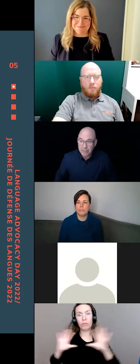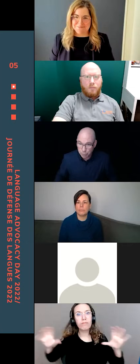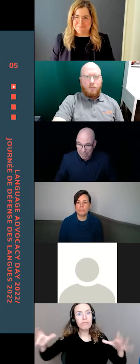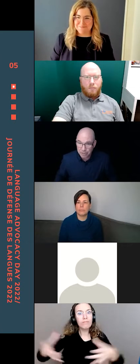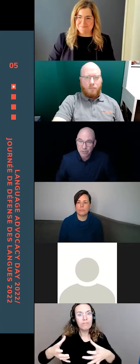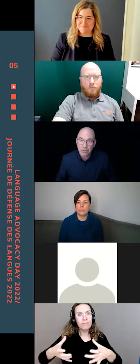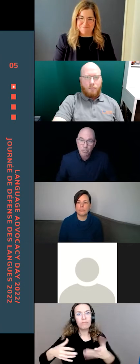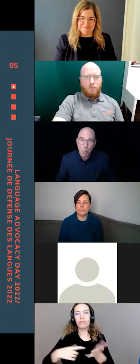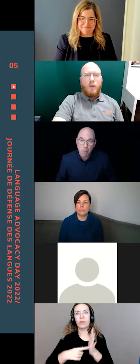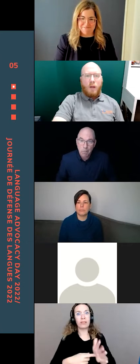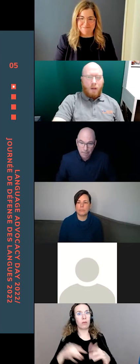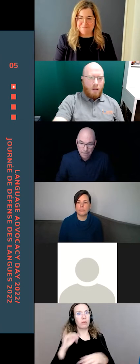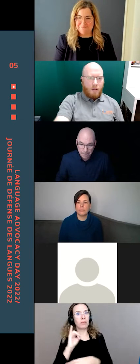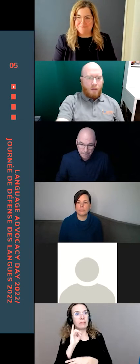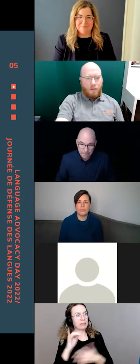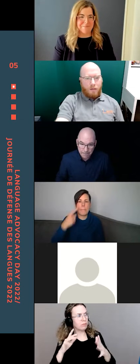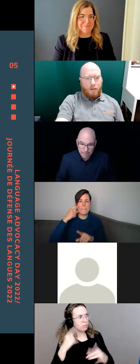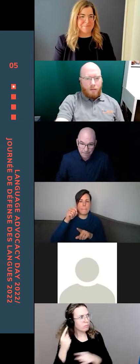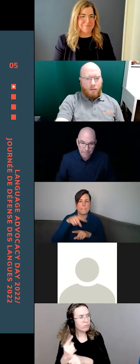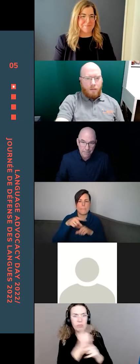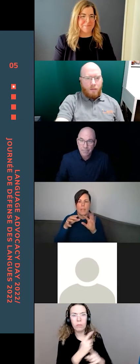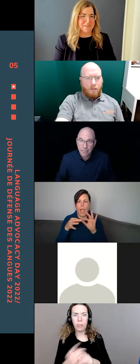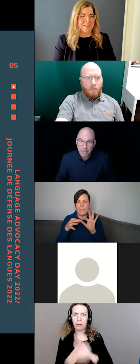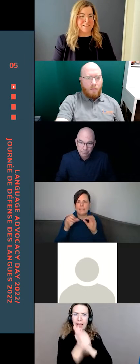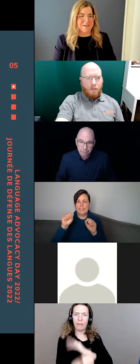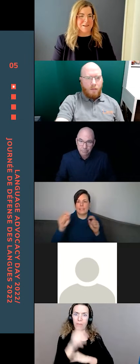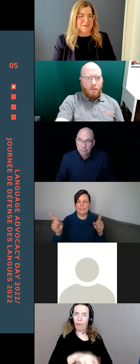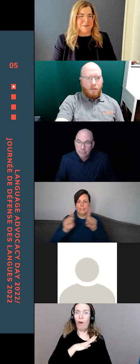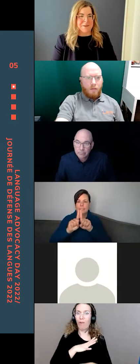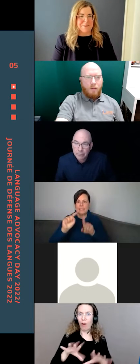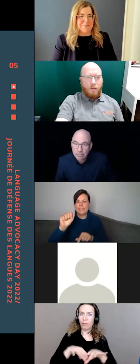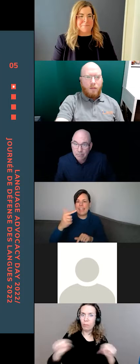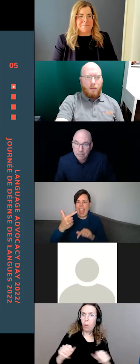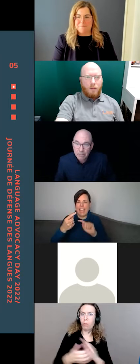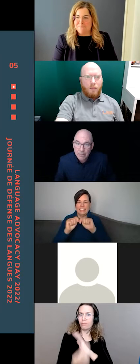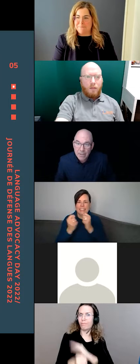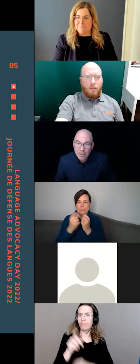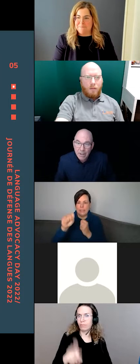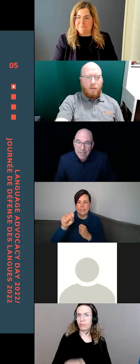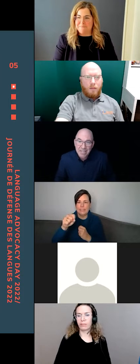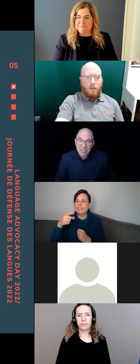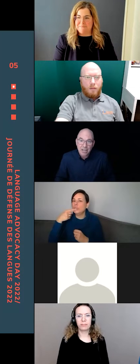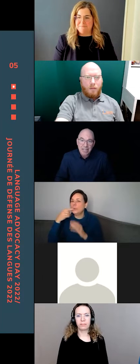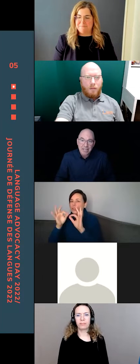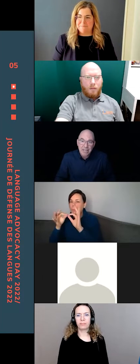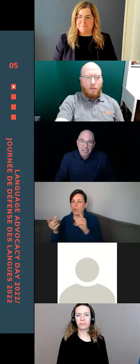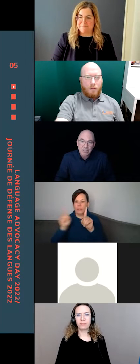engagés et travaillent avec une équipe dans une conférence, ils sont adéquatement qualifiés.